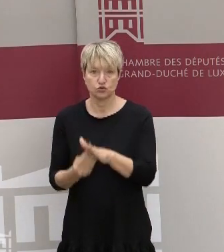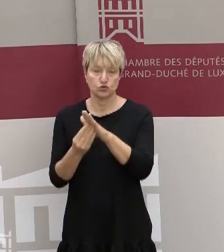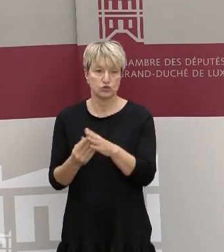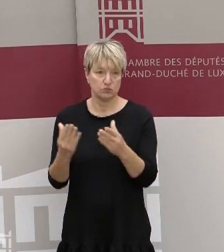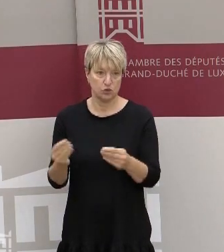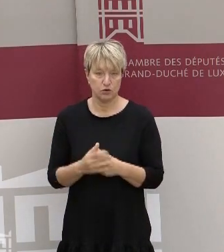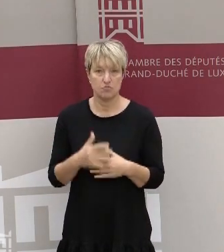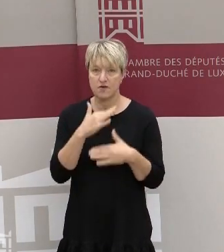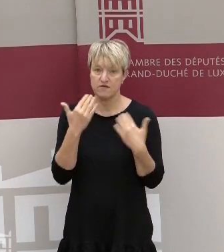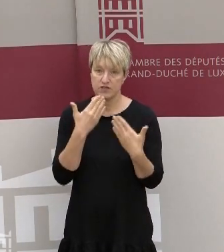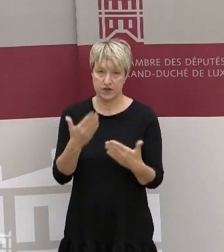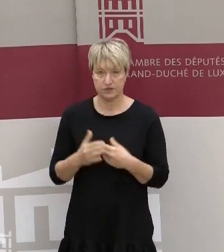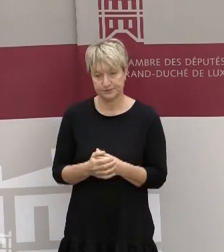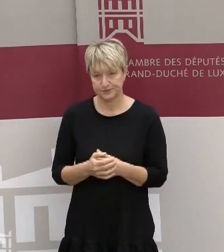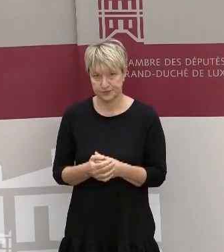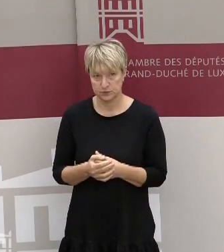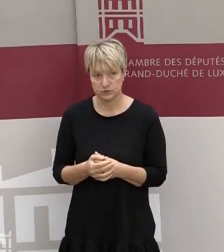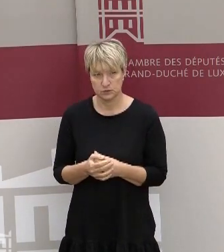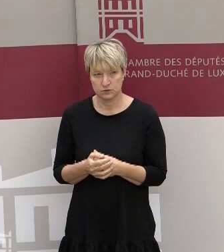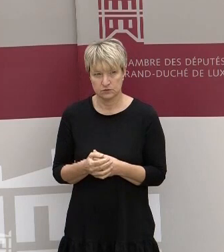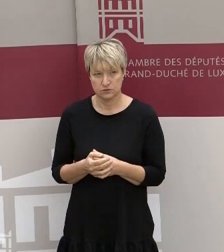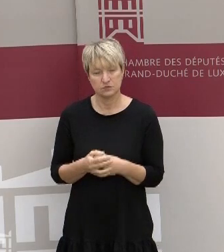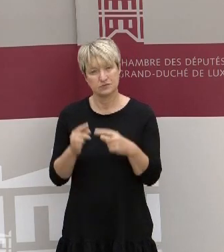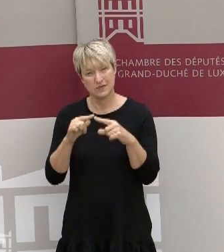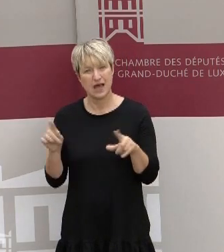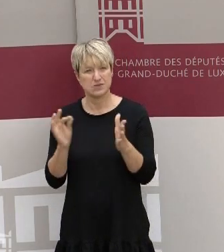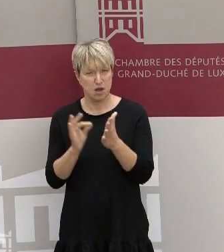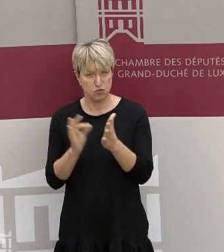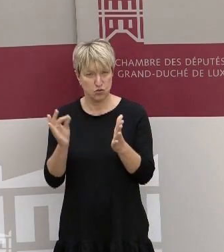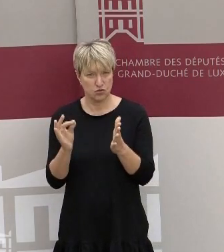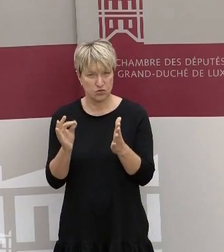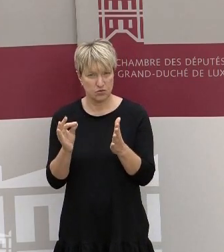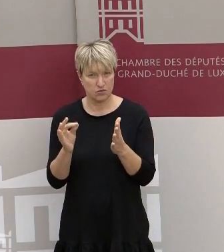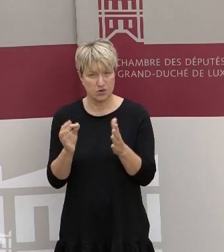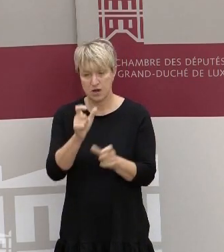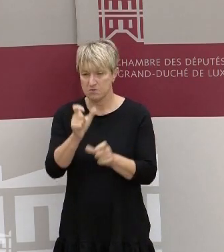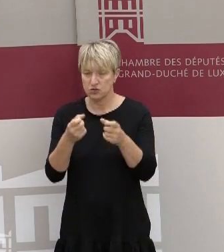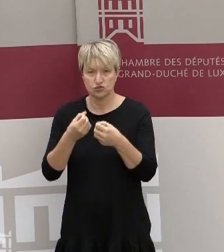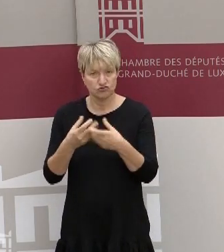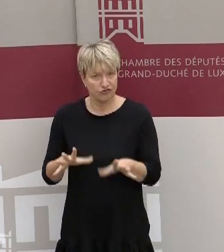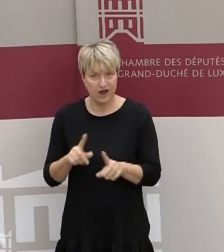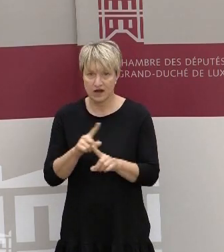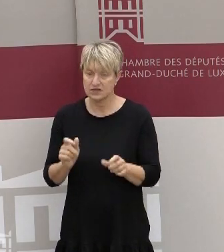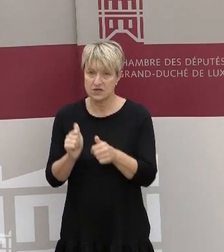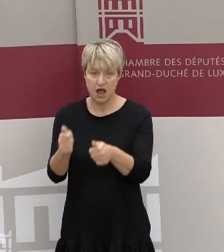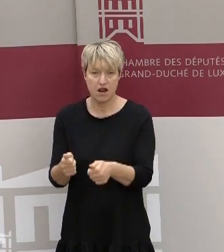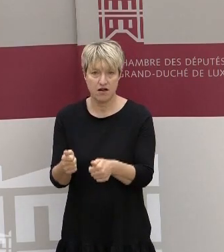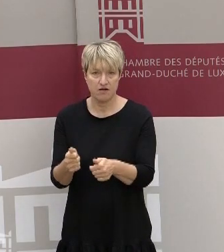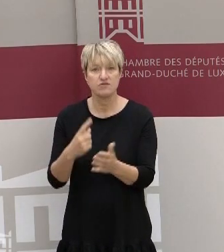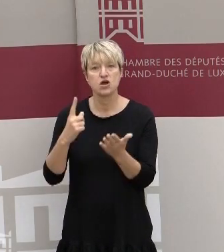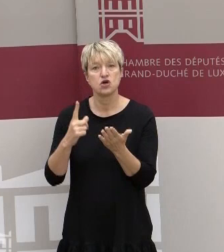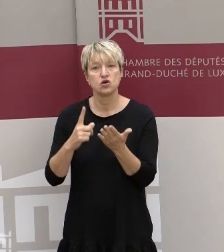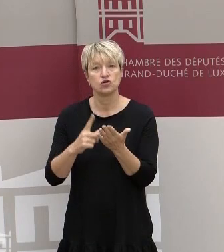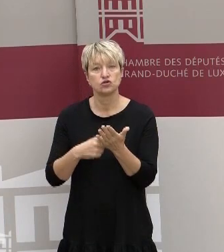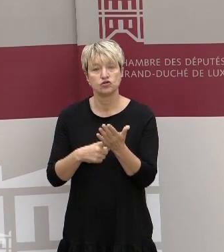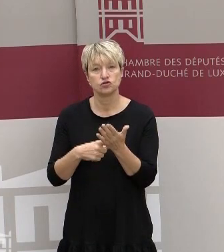Ein weiterer Punkt, wo nicht genug in die Schwächsten aus diesem Land durchgehen ist, ist beim Steuerkredit für Alleinerziehende. Wir Piraten hatten eine